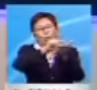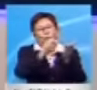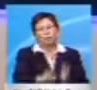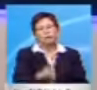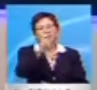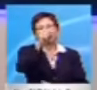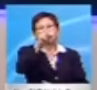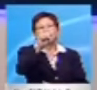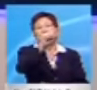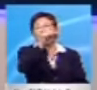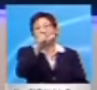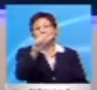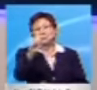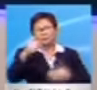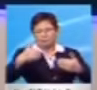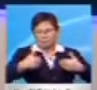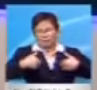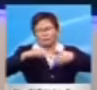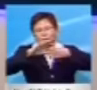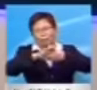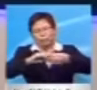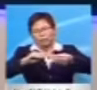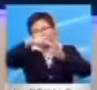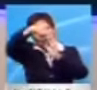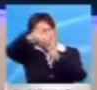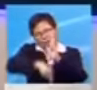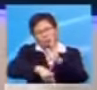Nazarudin Abu zamil punyai butiran